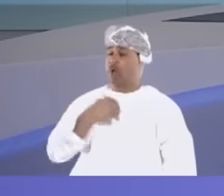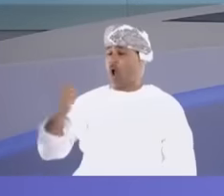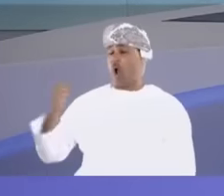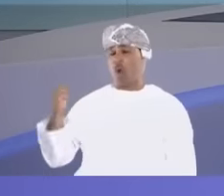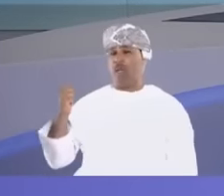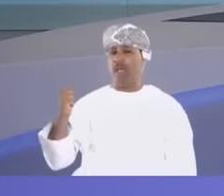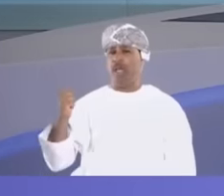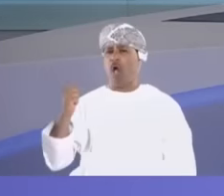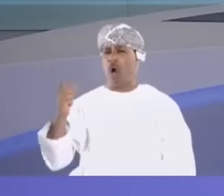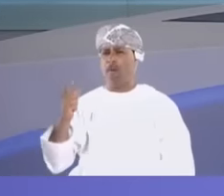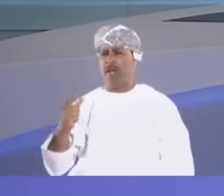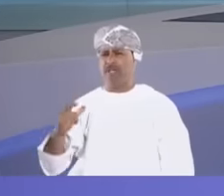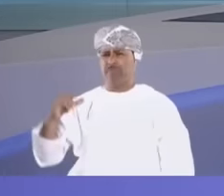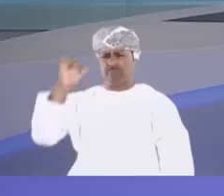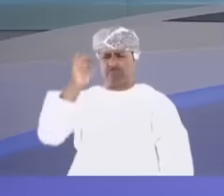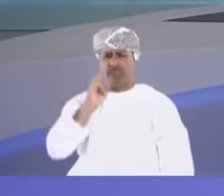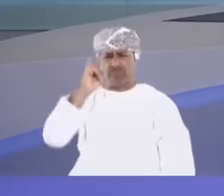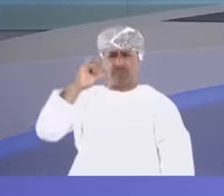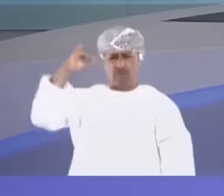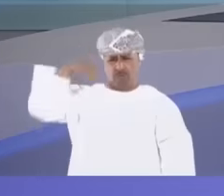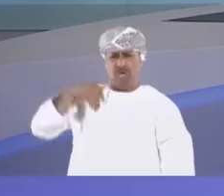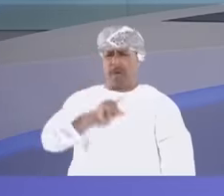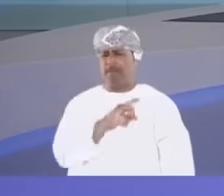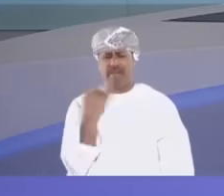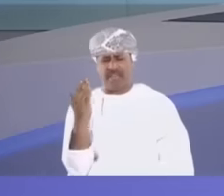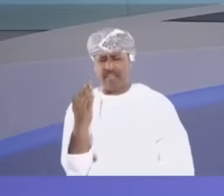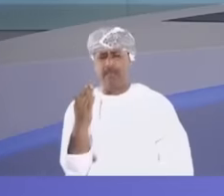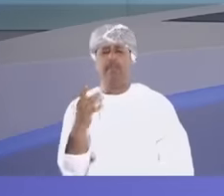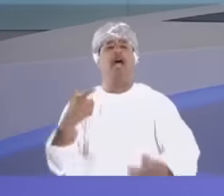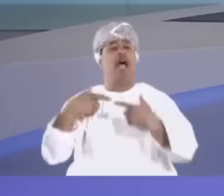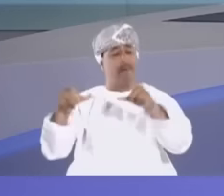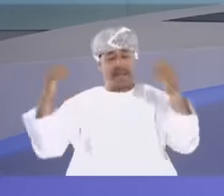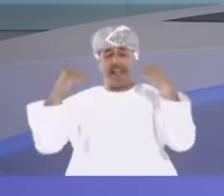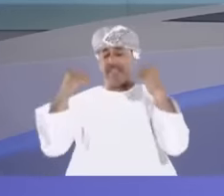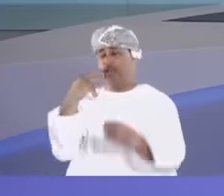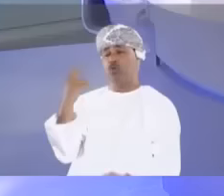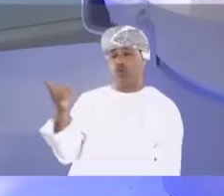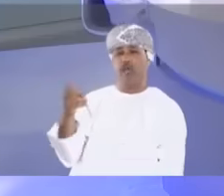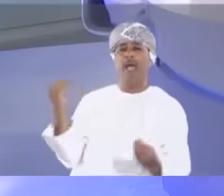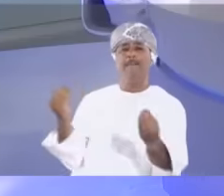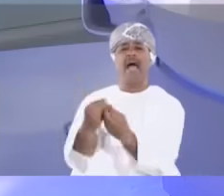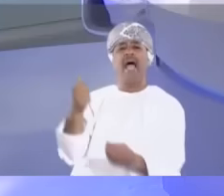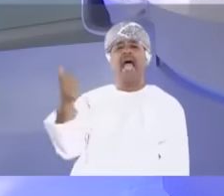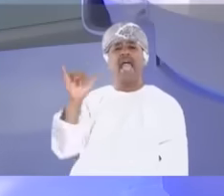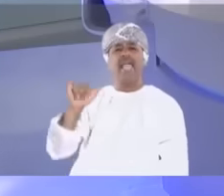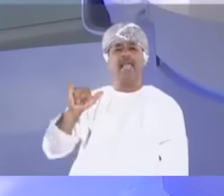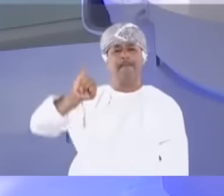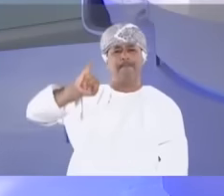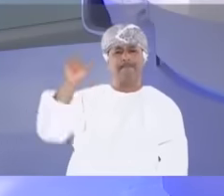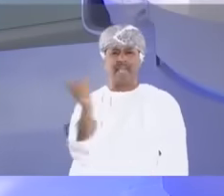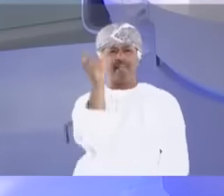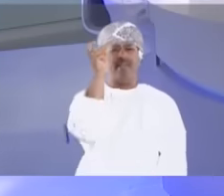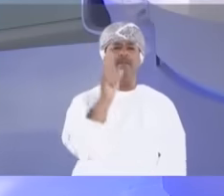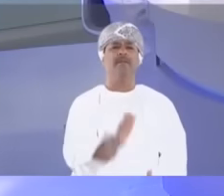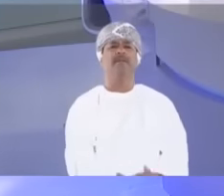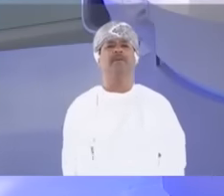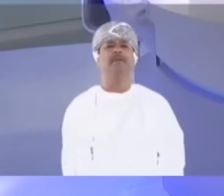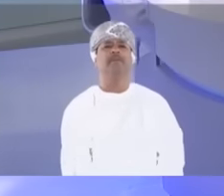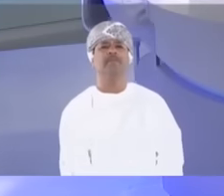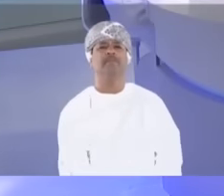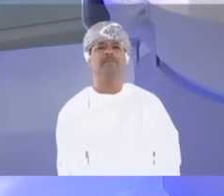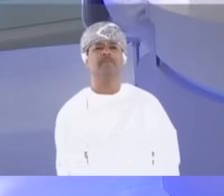حياة مع اليأس ولا يأس مع الحياة. الأخبار الرياضية الآن مع الزميل أيمن الفجراني.